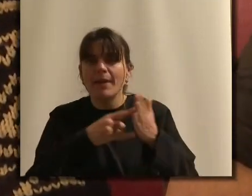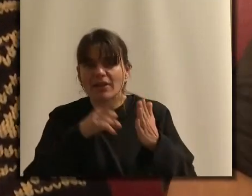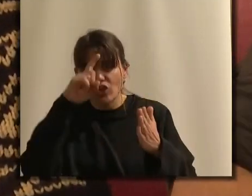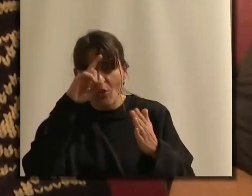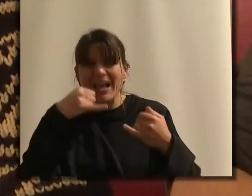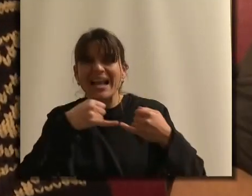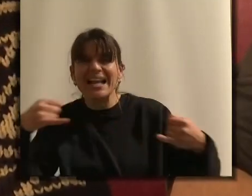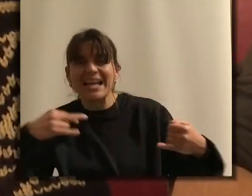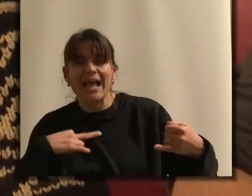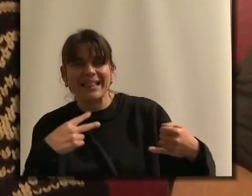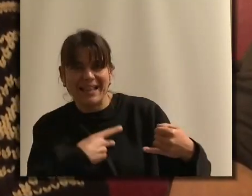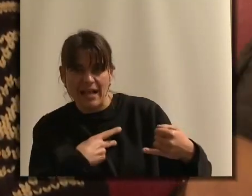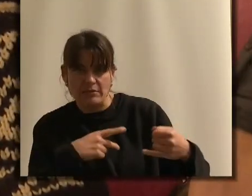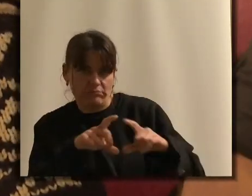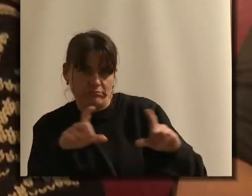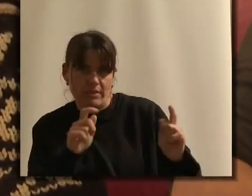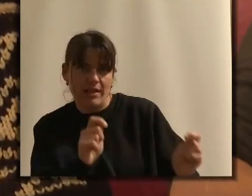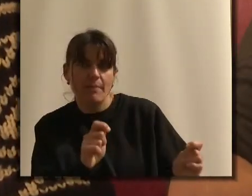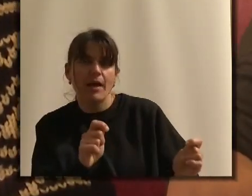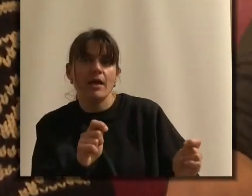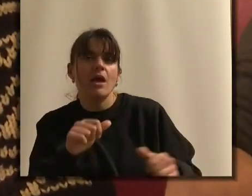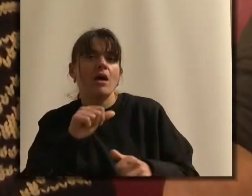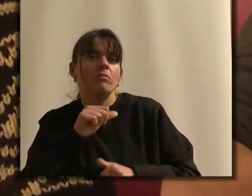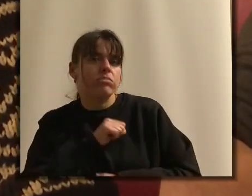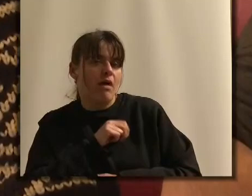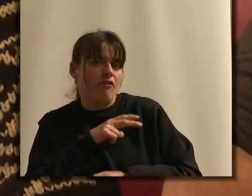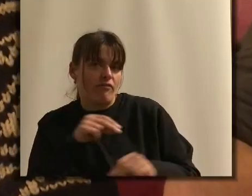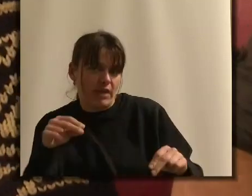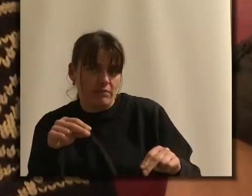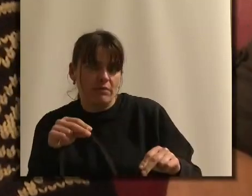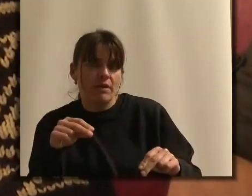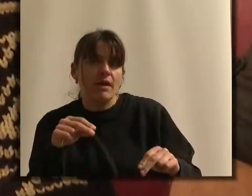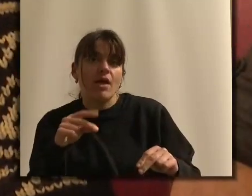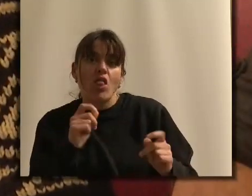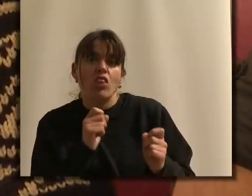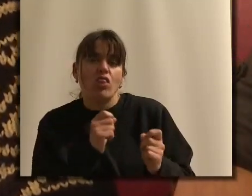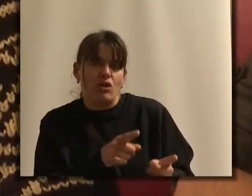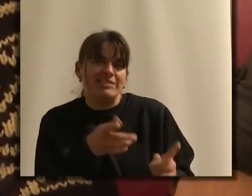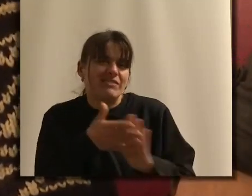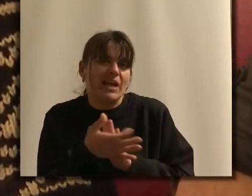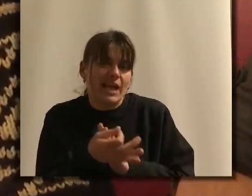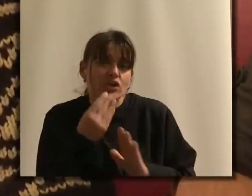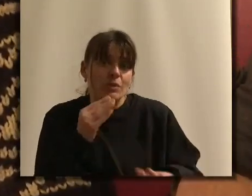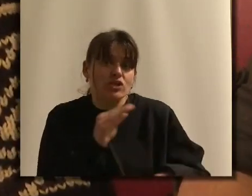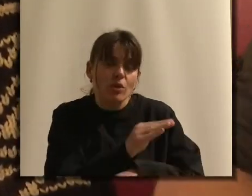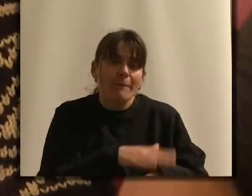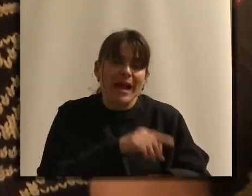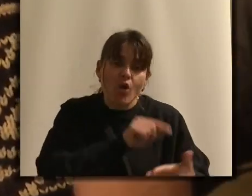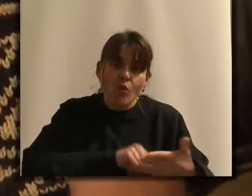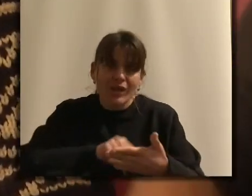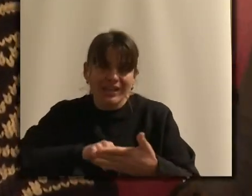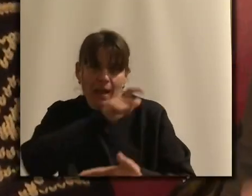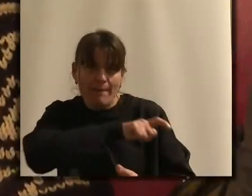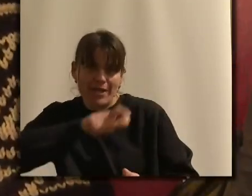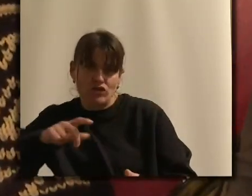Línia Trans Desocupació de Llarga Durada Dona, que consisteix en unes subvencions a la contractació de les persones